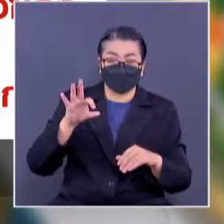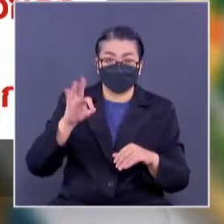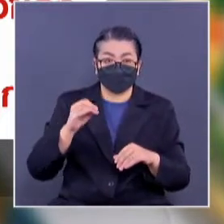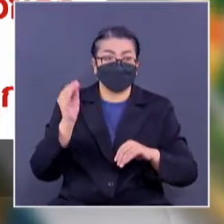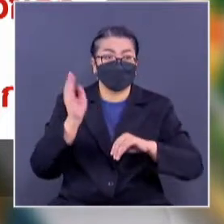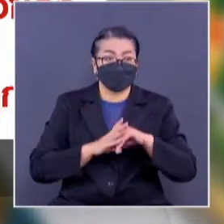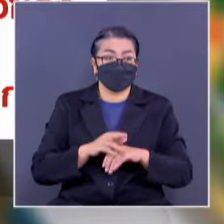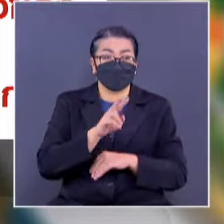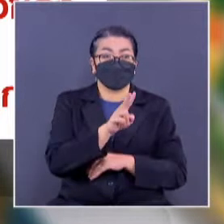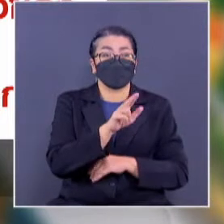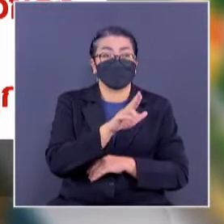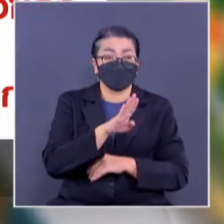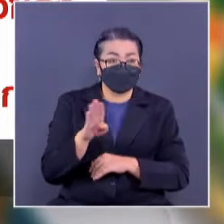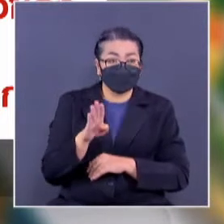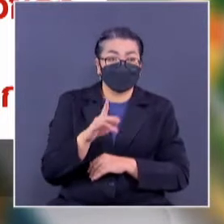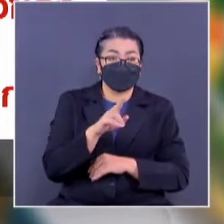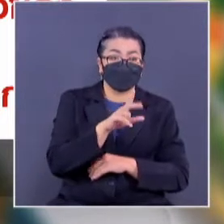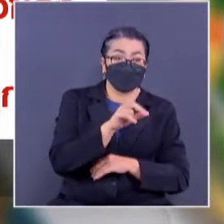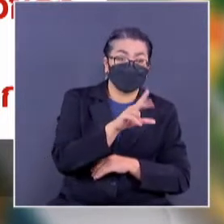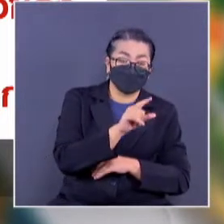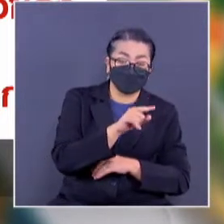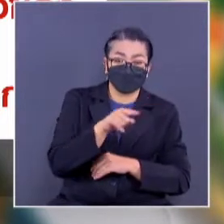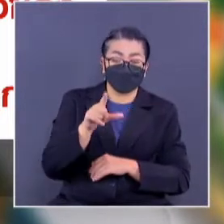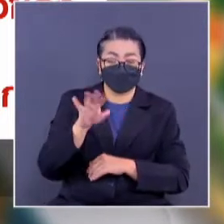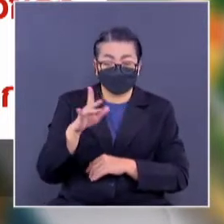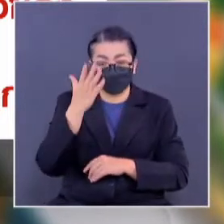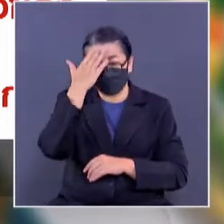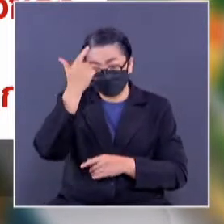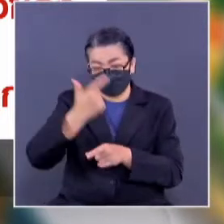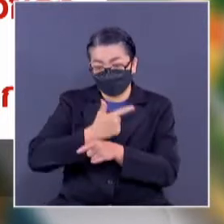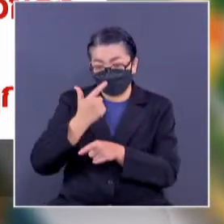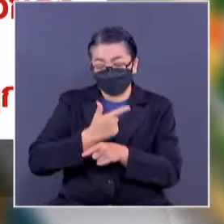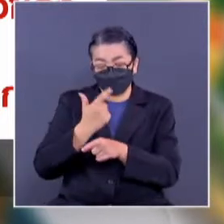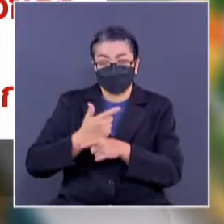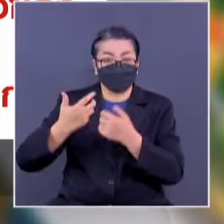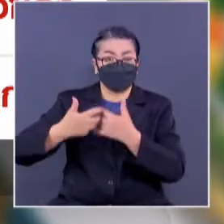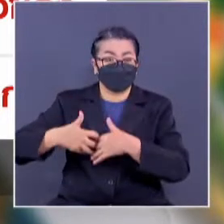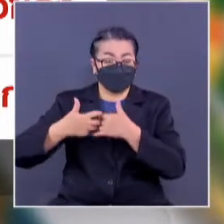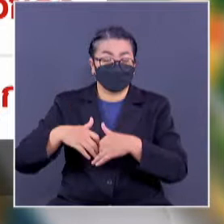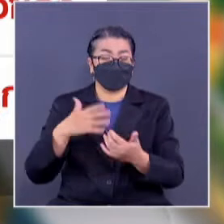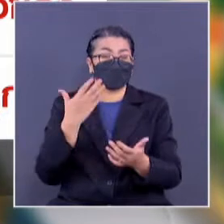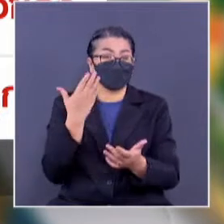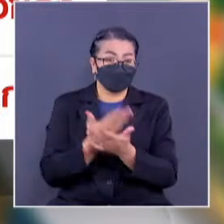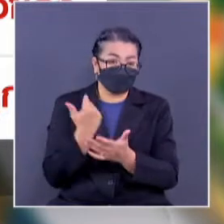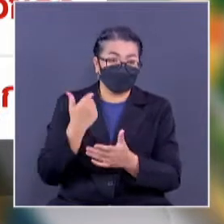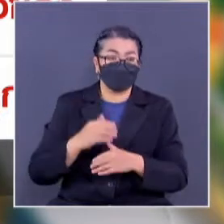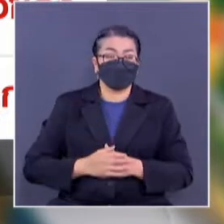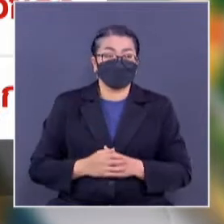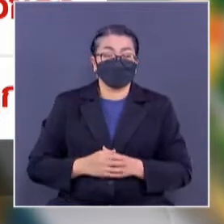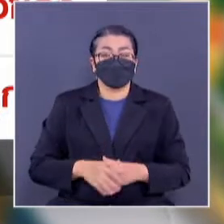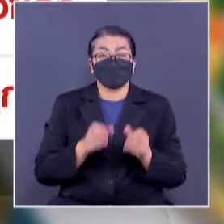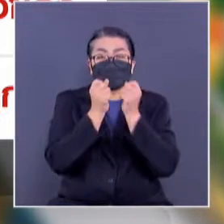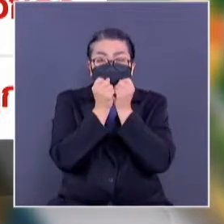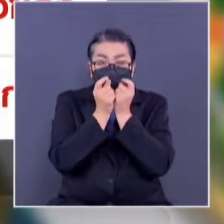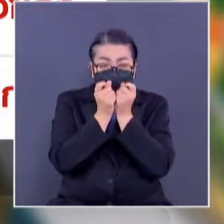รับขึ้น2บาทค่ะเพราะอะไรคุณผู้ชมเพราะว่าเหล็กที่ใช้ผลิตกระป๋องนมเนี่ยมีราคาแพงขึ้นเองค่ะบะหมี่กึ่งสำเร็จ